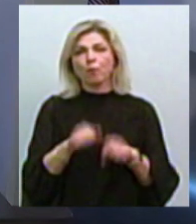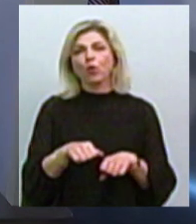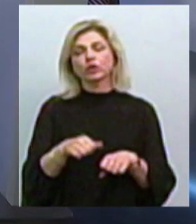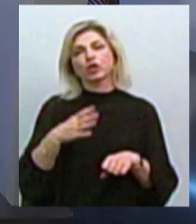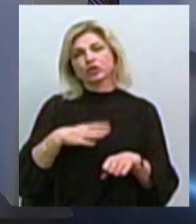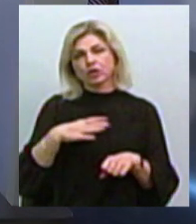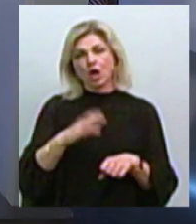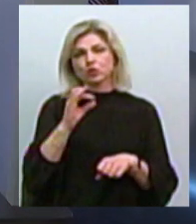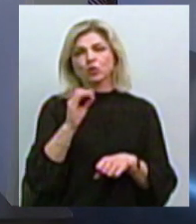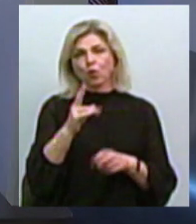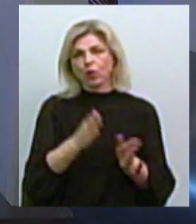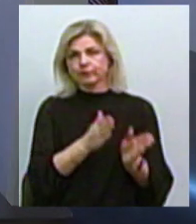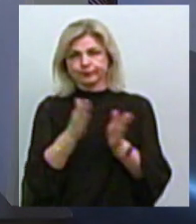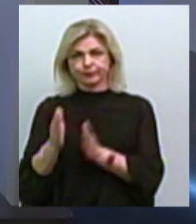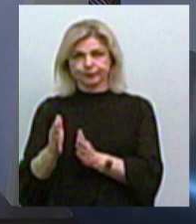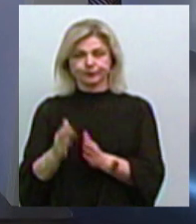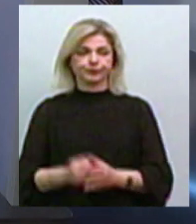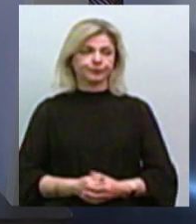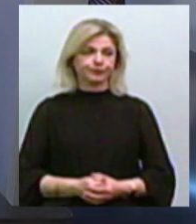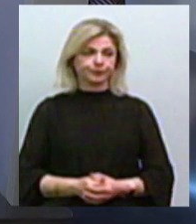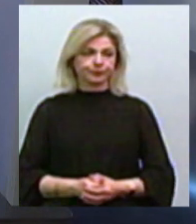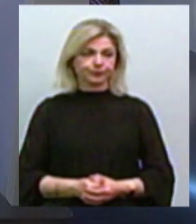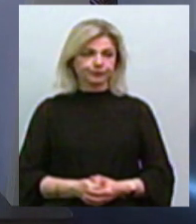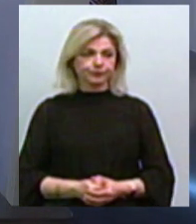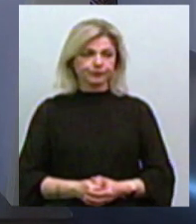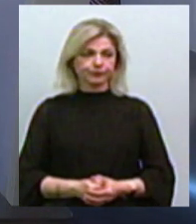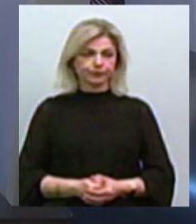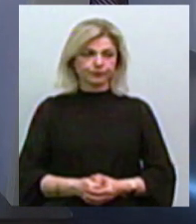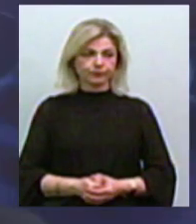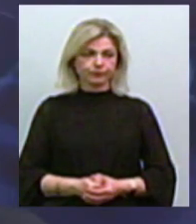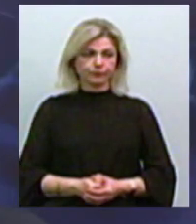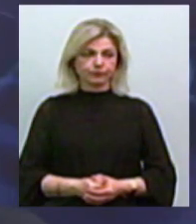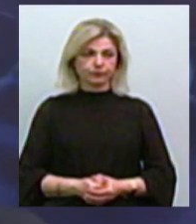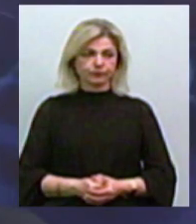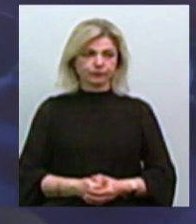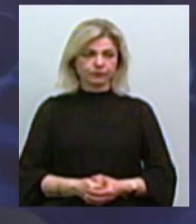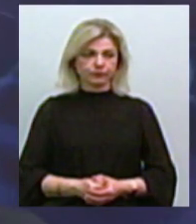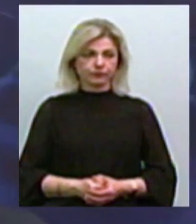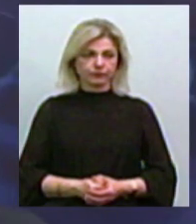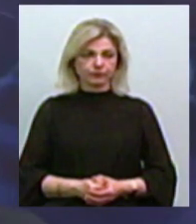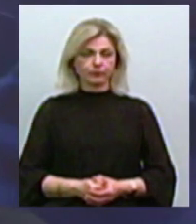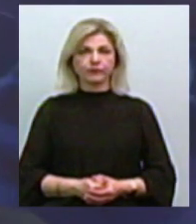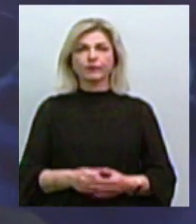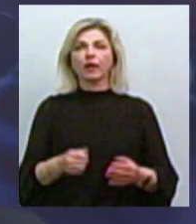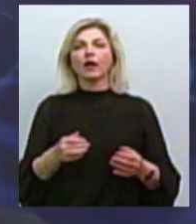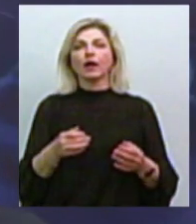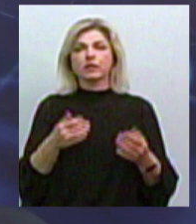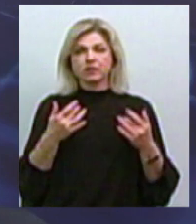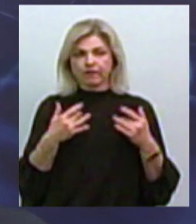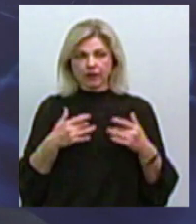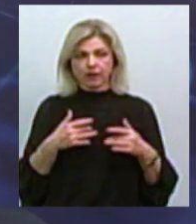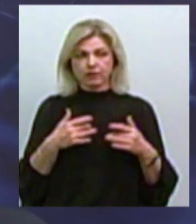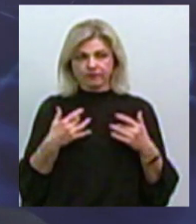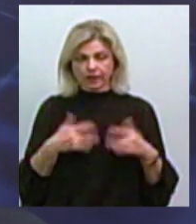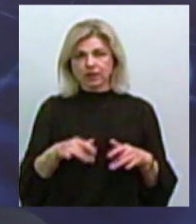відстрочку? Значить, не підлягають. Навіть, можна не так сказати, не підлягають, а звільняються від призову на строкову військову службу.